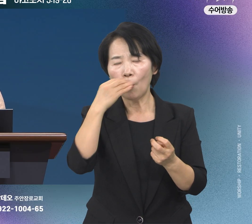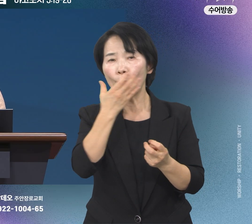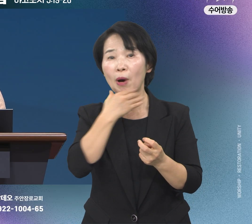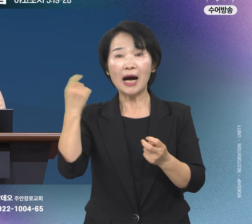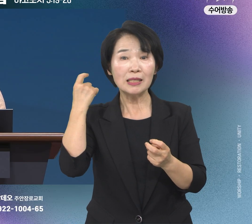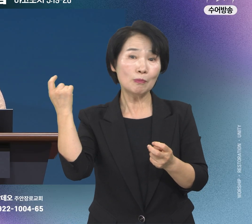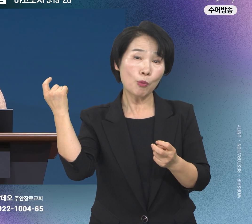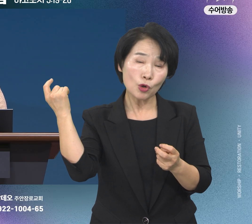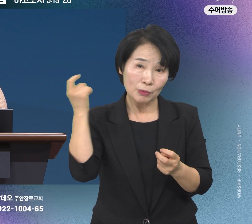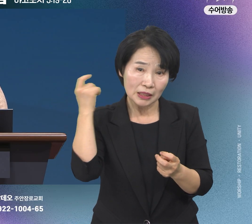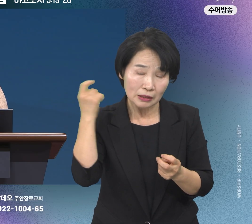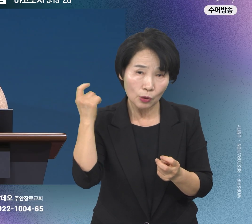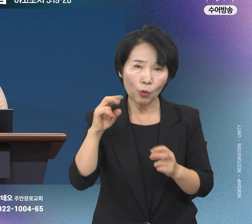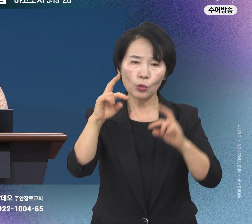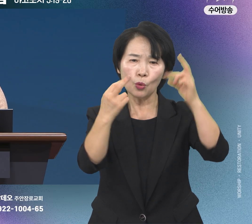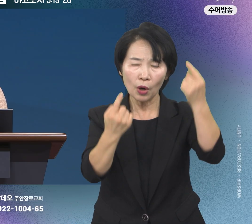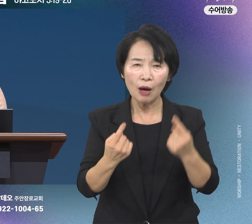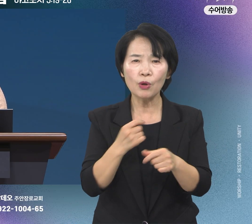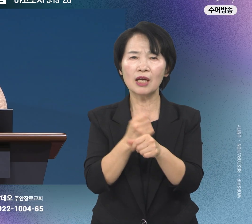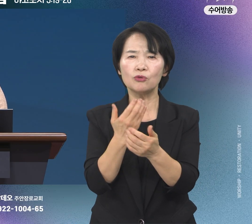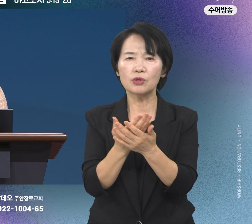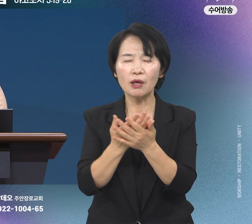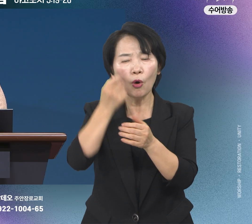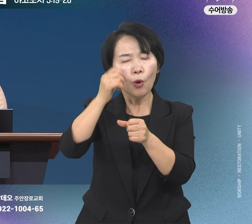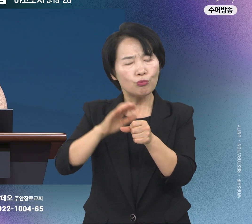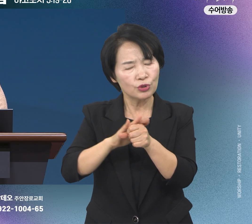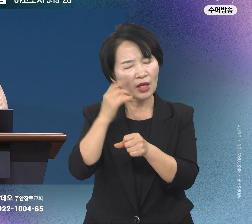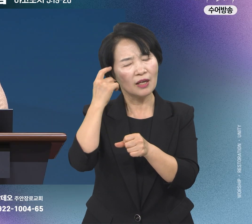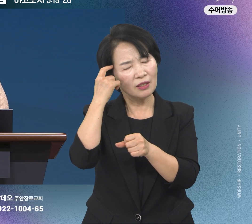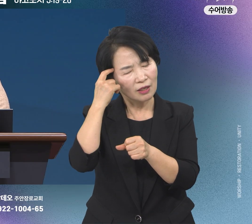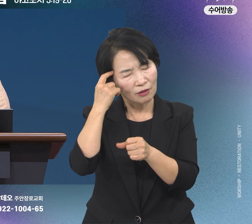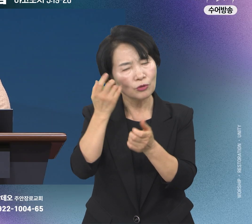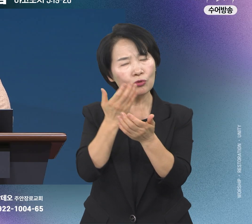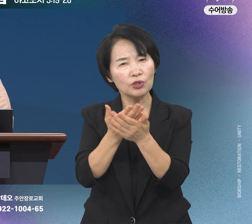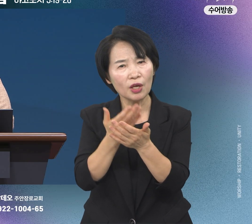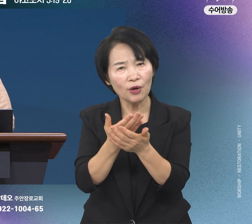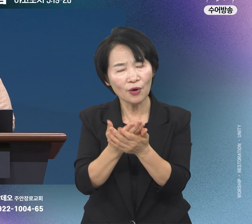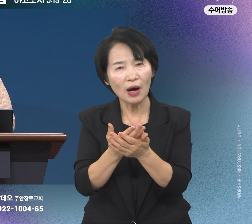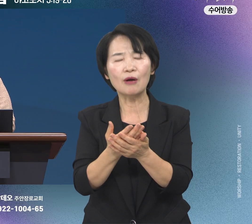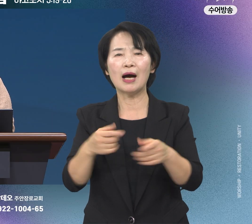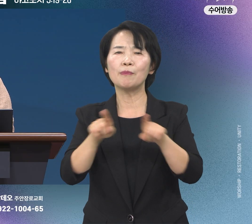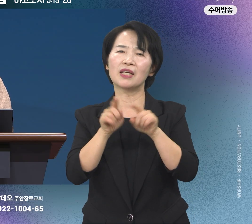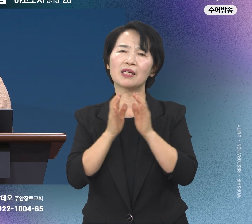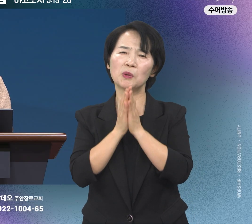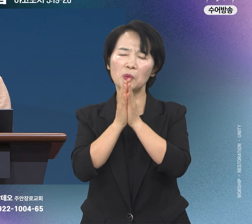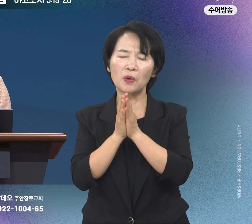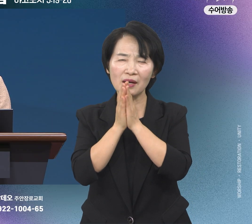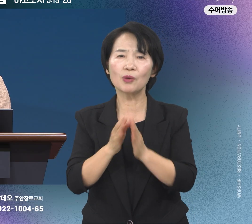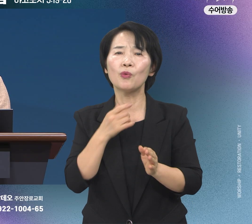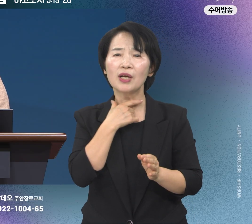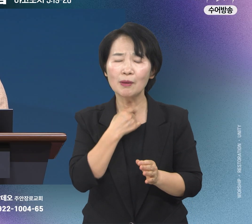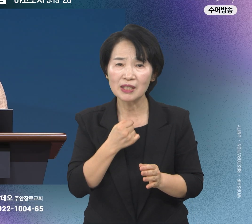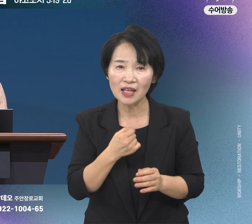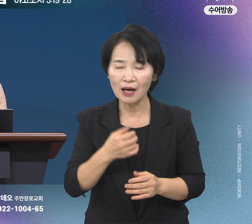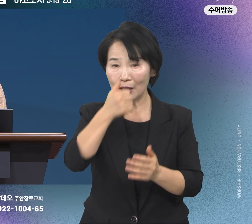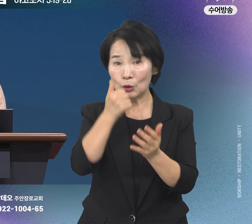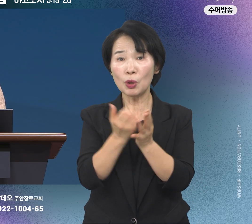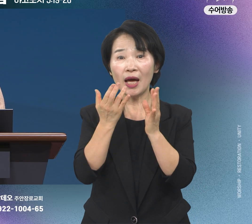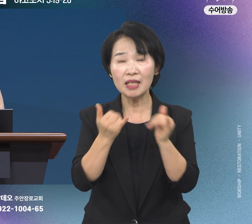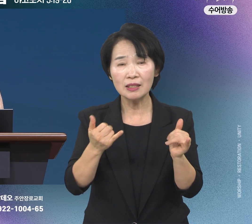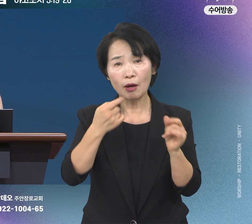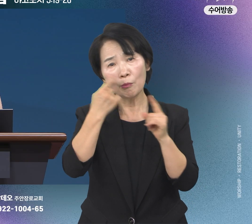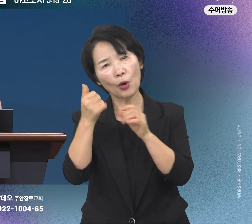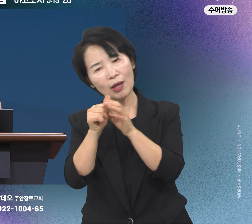불쌍히 여겨 주시옵소서. 기도를 부탁드리겠습니다. 죄인의 미혹된 길에서 돌아서게 하는 자가